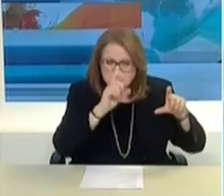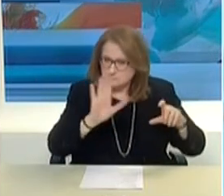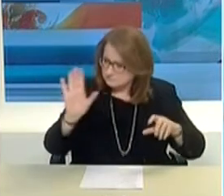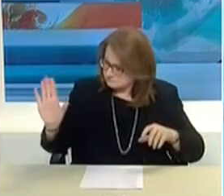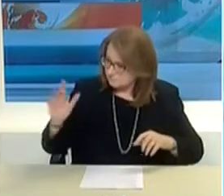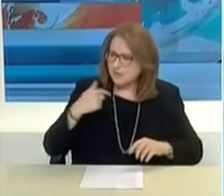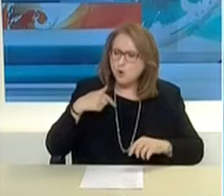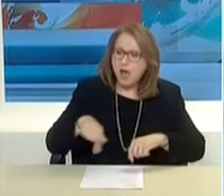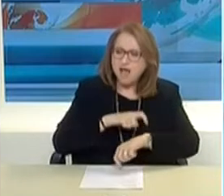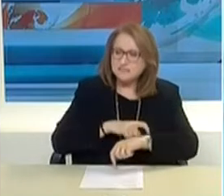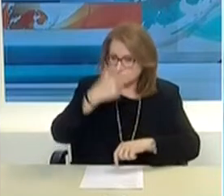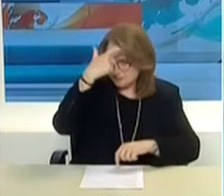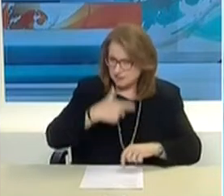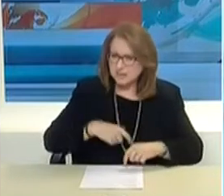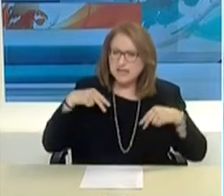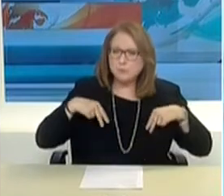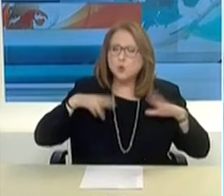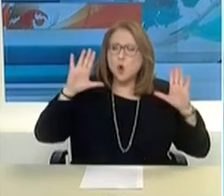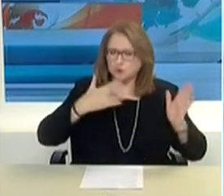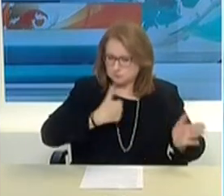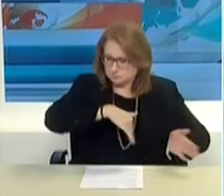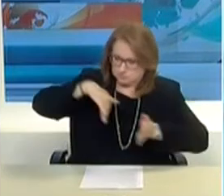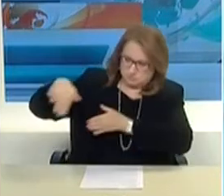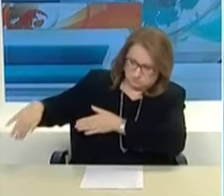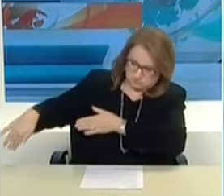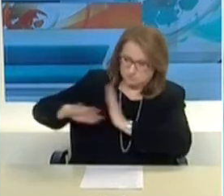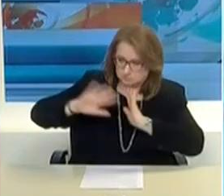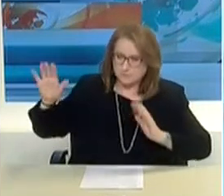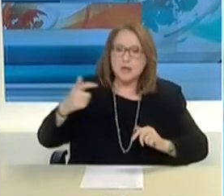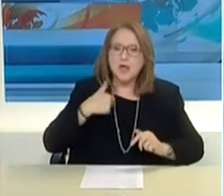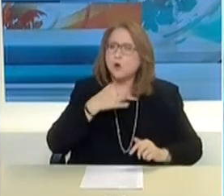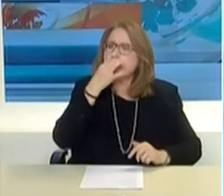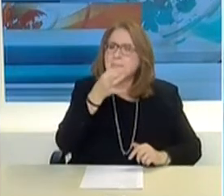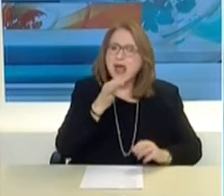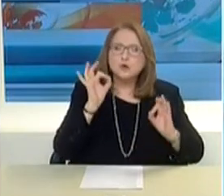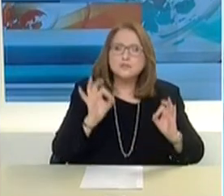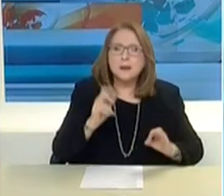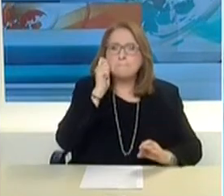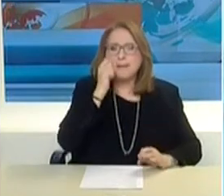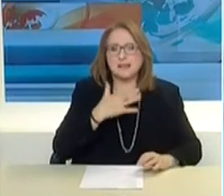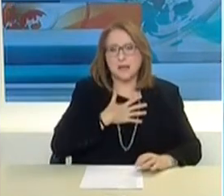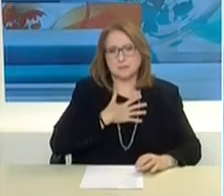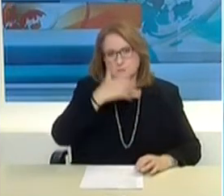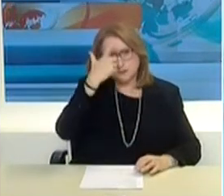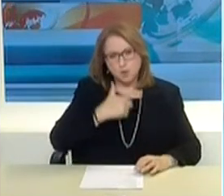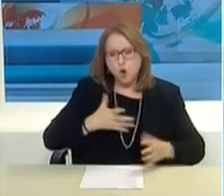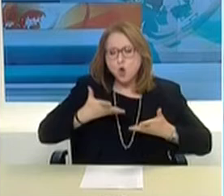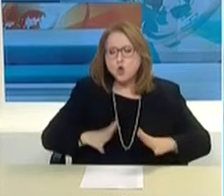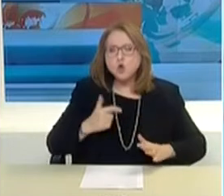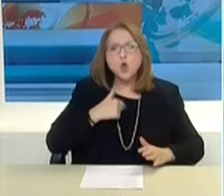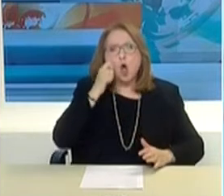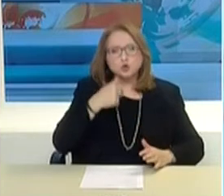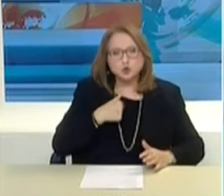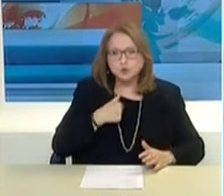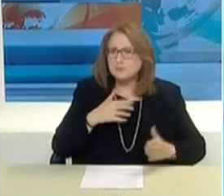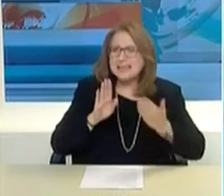ως γιος, ως γείτονας, ως άνθρωπος κοινωνίας. Τι δεν γίνεται